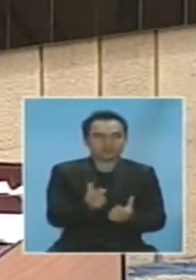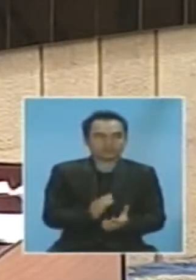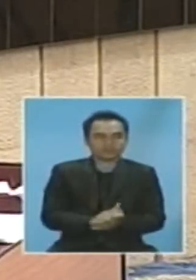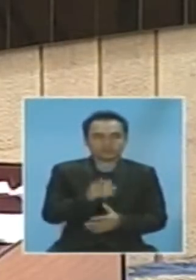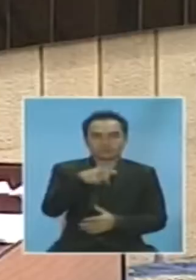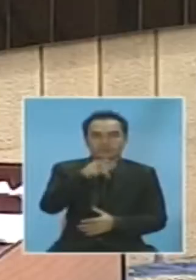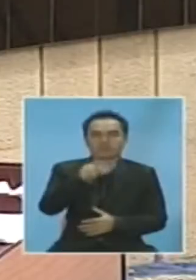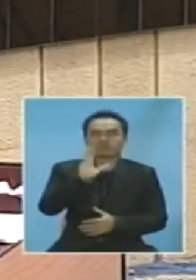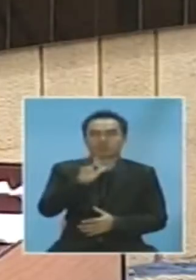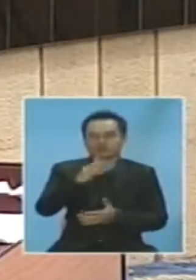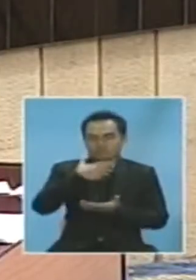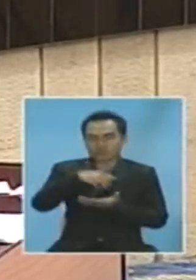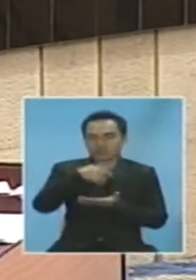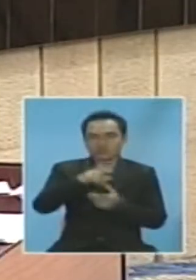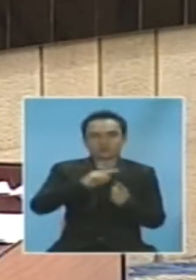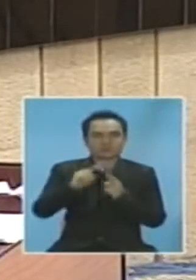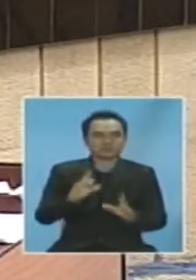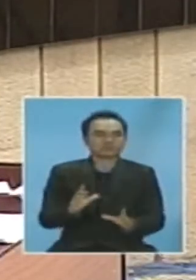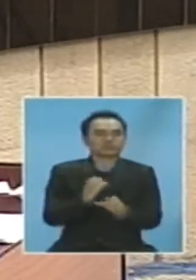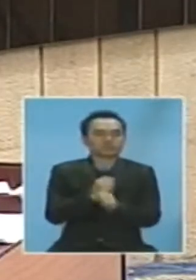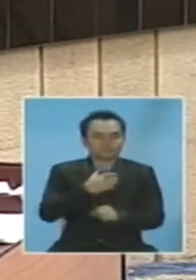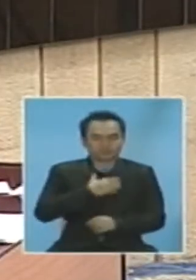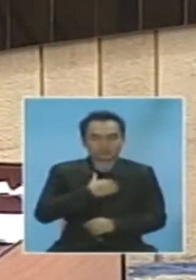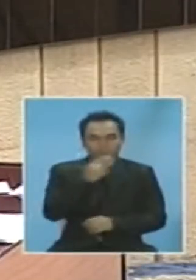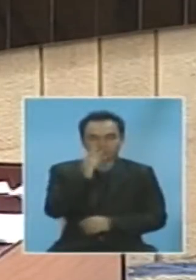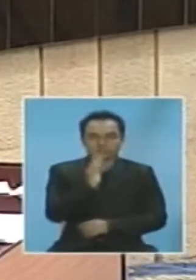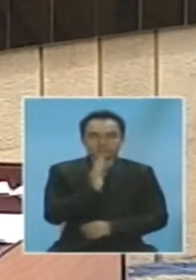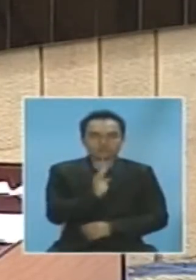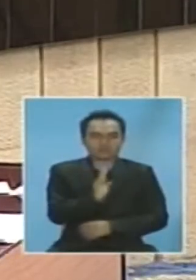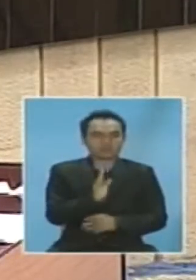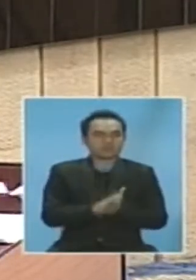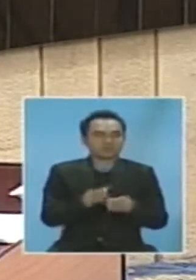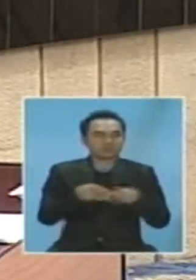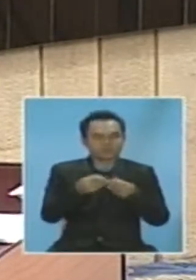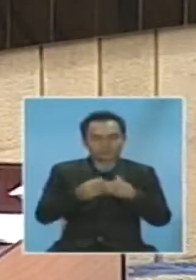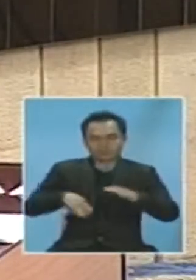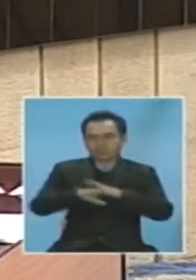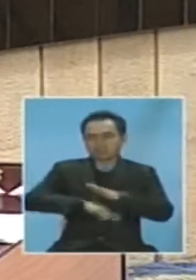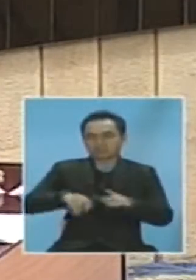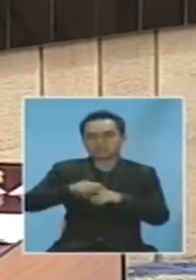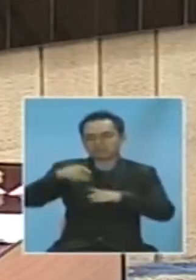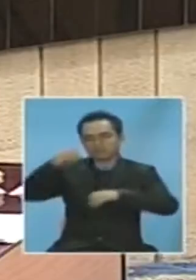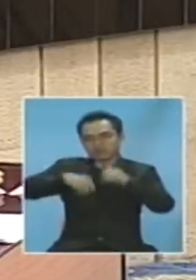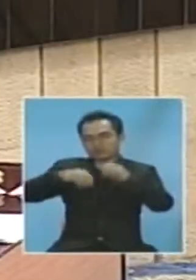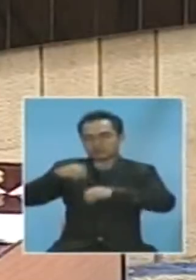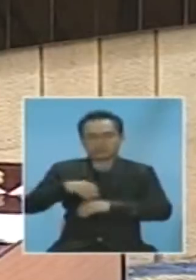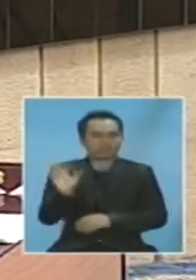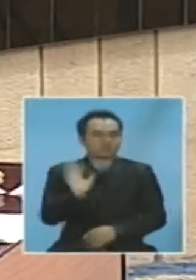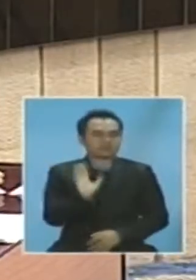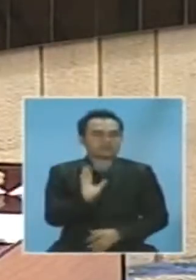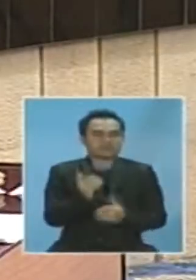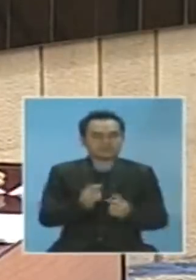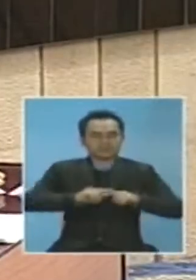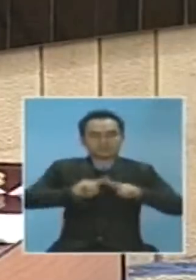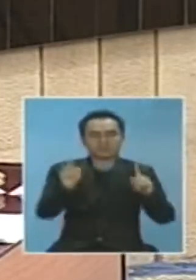อ้างว่าได้ให้ความเป็นธรรมไม่ตัดพยานหลักฐานฝ่ายดิฉันซึ่งก็ไม่เป็นความจริงเช่นกันค่ะเ